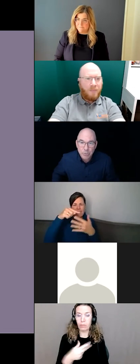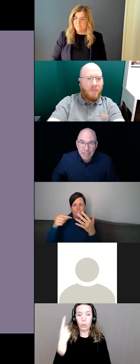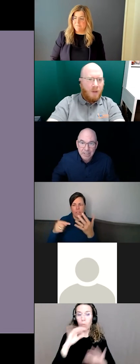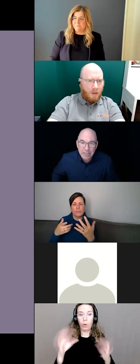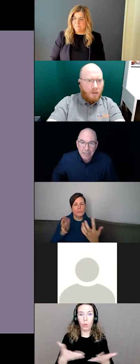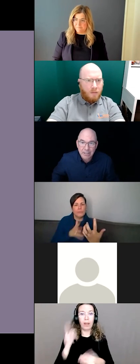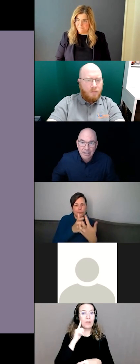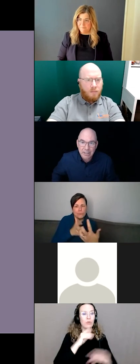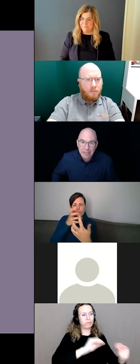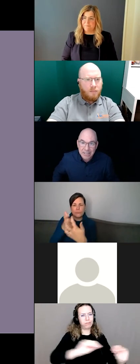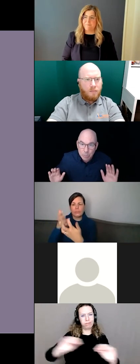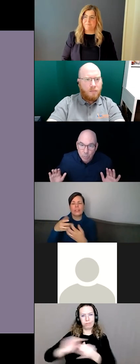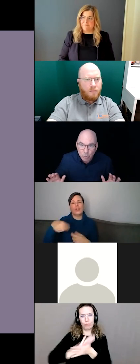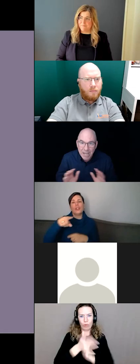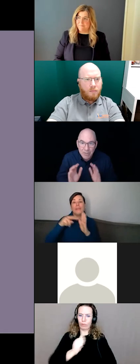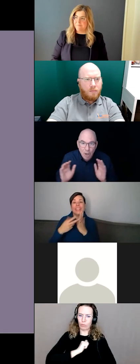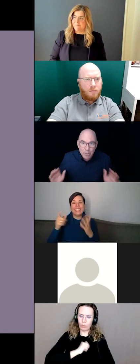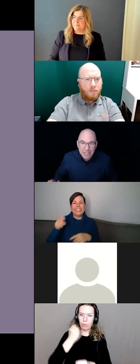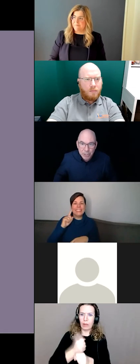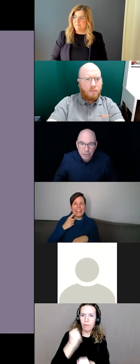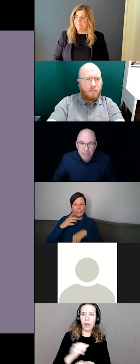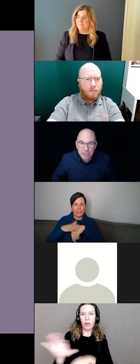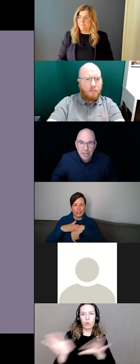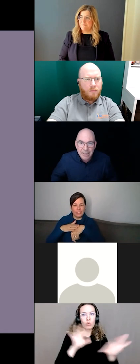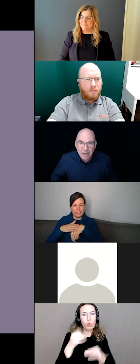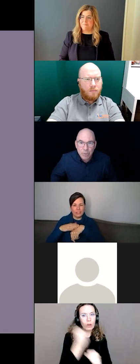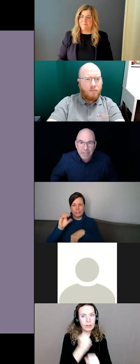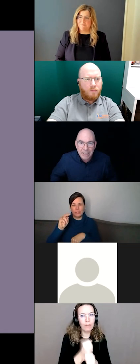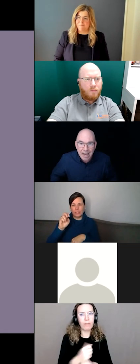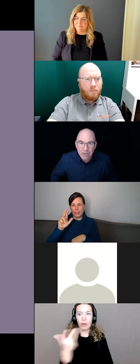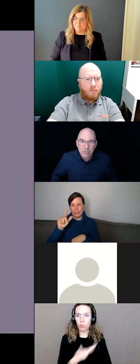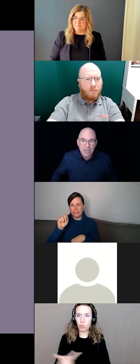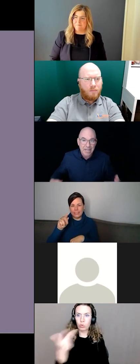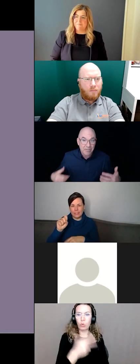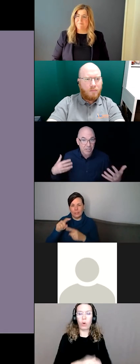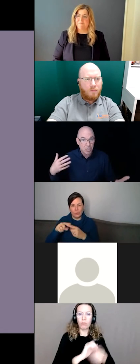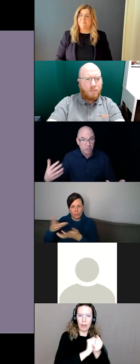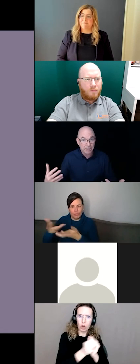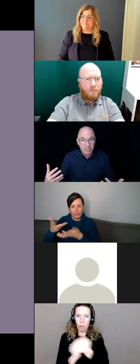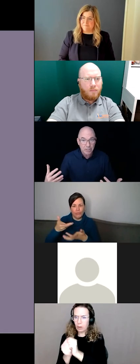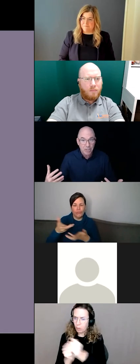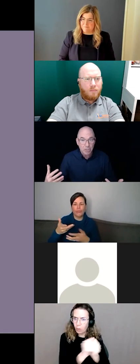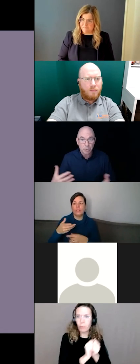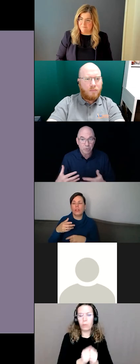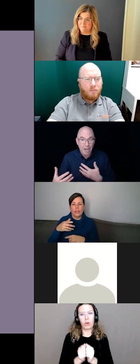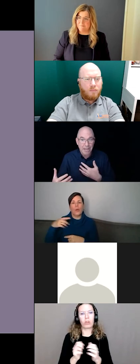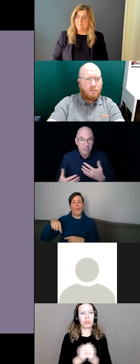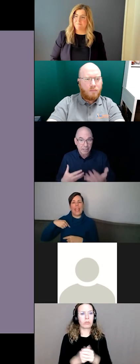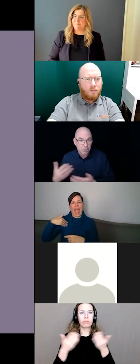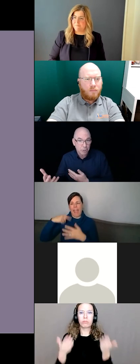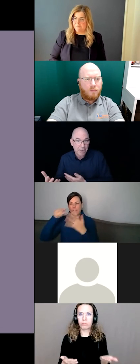à trouver des emplois. Nous faisons des accommodements. Nous avons un consultant